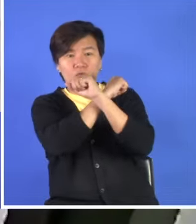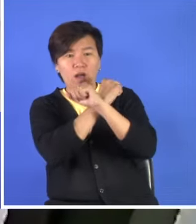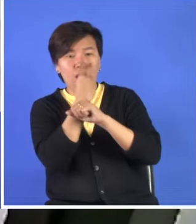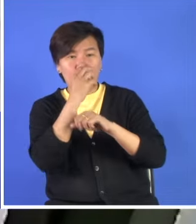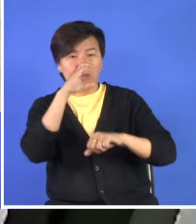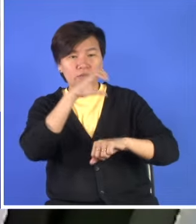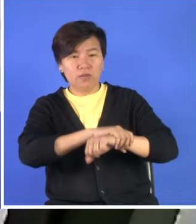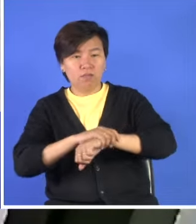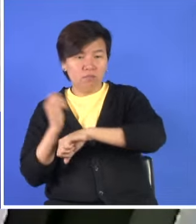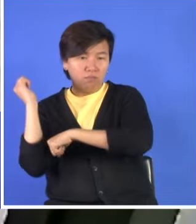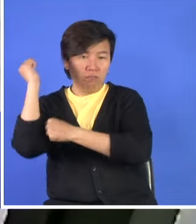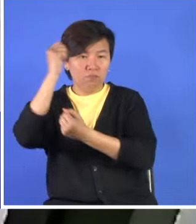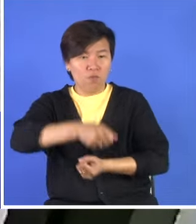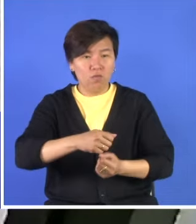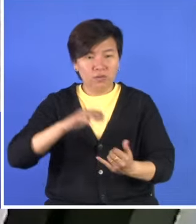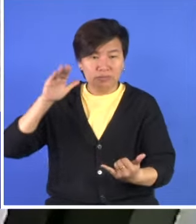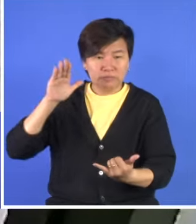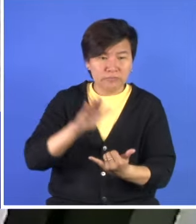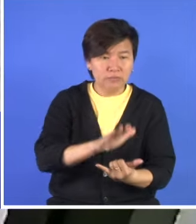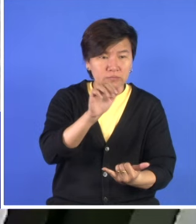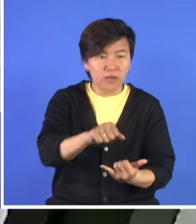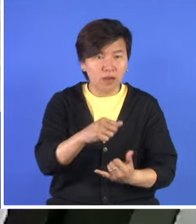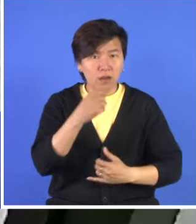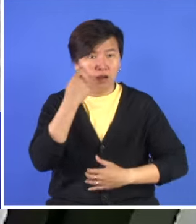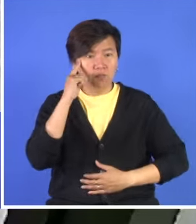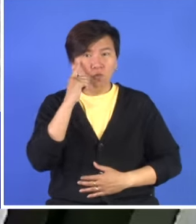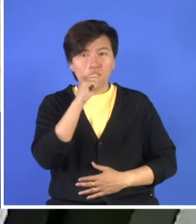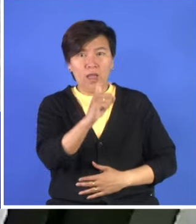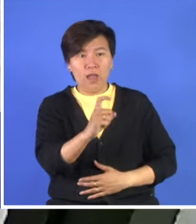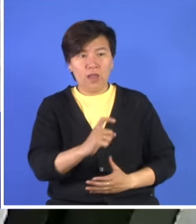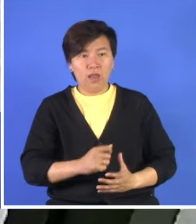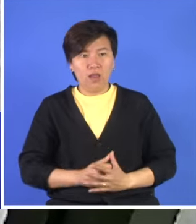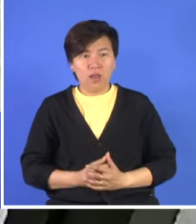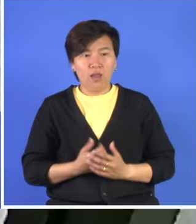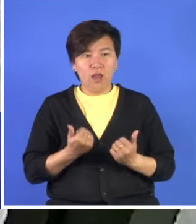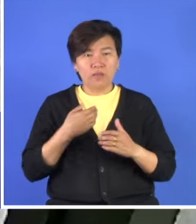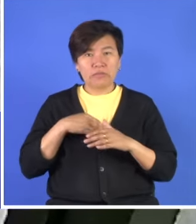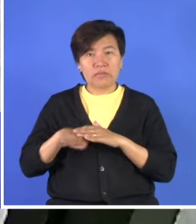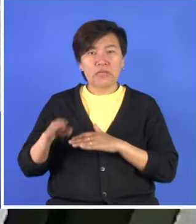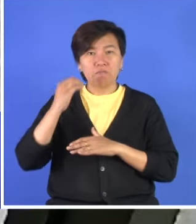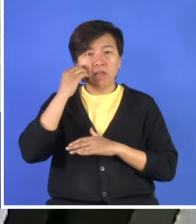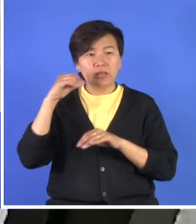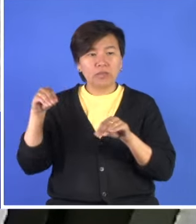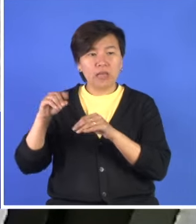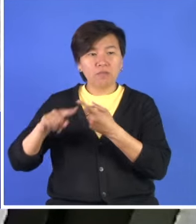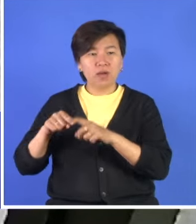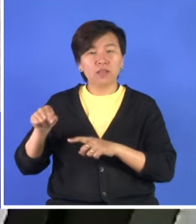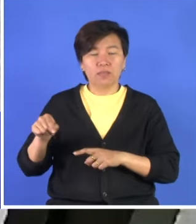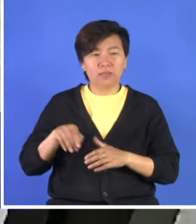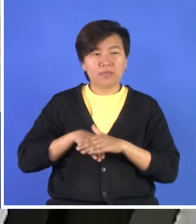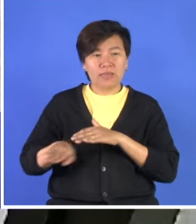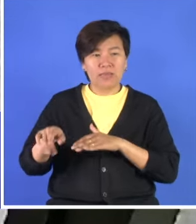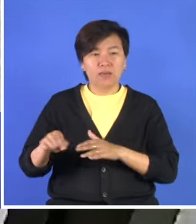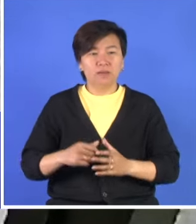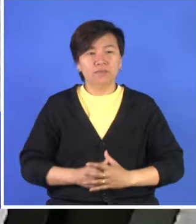ทุ่มกับพื้นและกระทืบไปจริงแต่ไม่คิดว่าจะตายหลังจากก่อเหตุก็หลบหนีไปที่บ้านเพื่อนอยู่ที่จังหวัดระยองเหมือนกันนั่นแหละนะครับจน